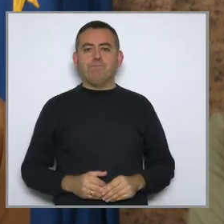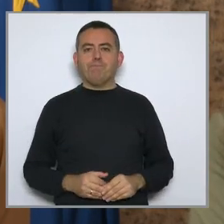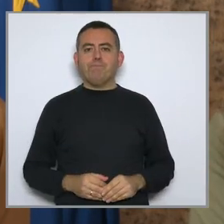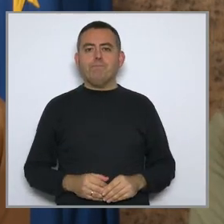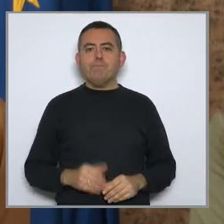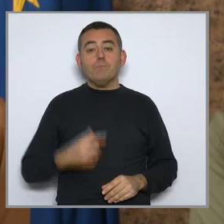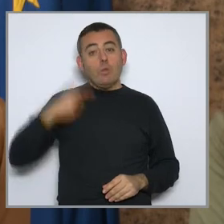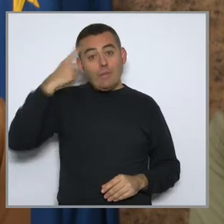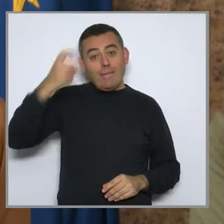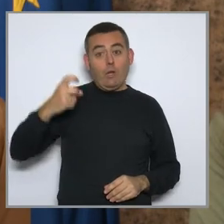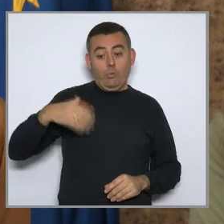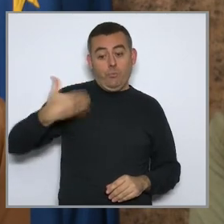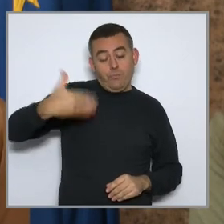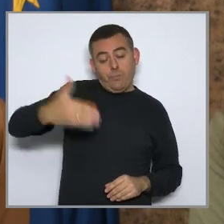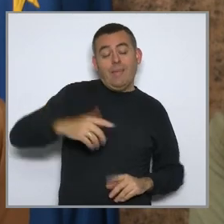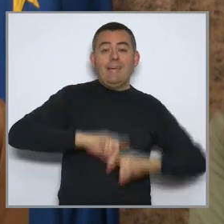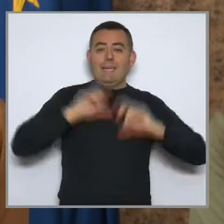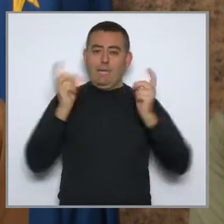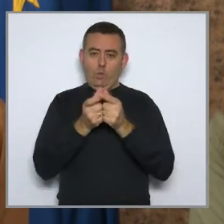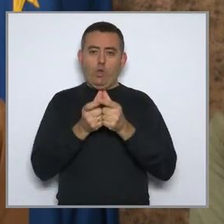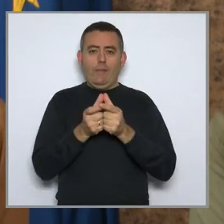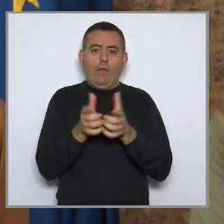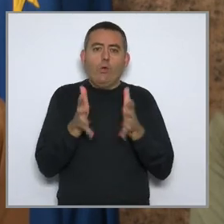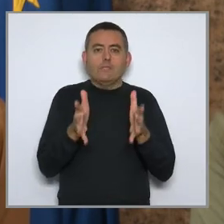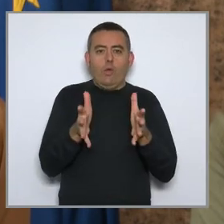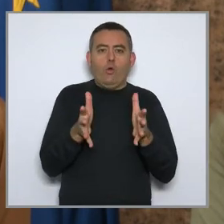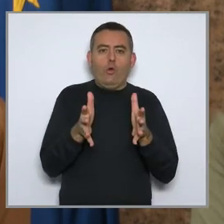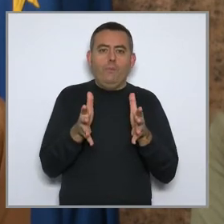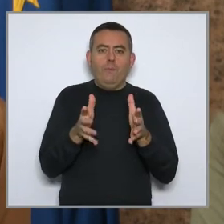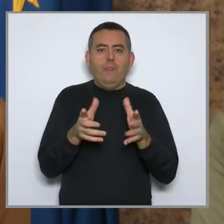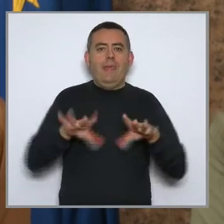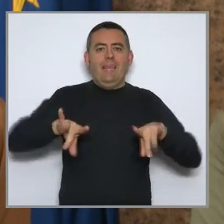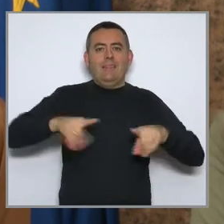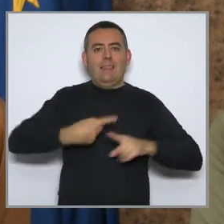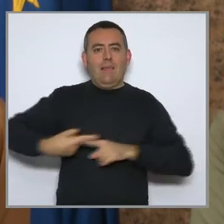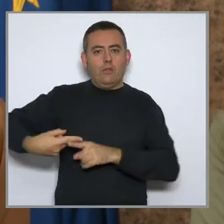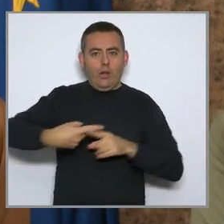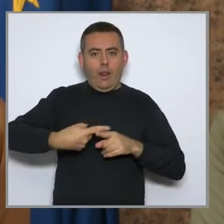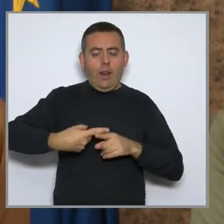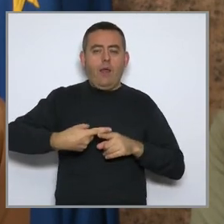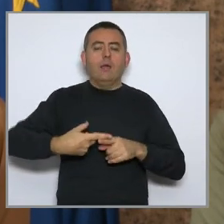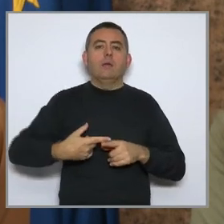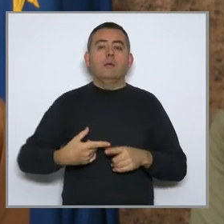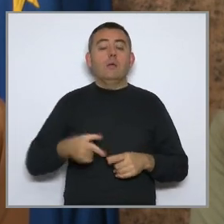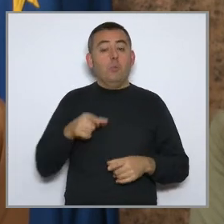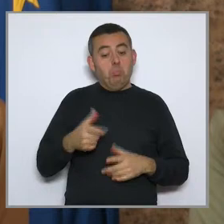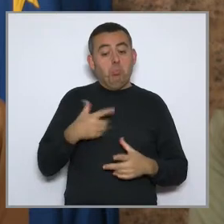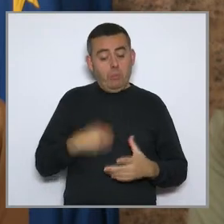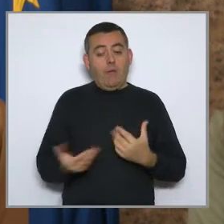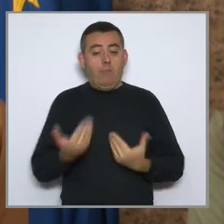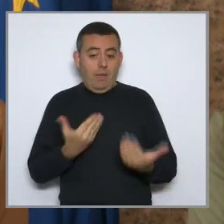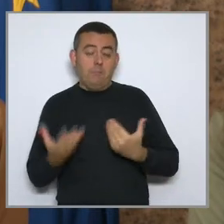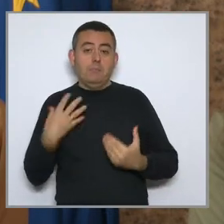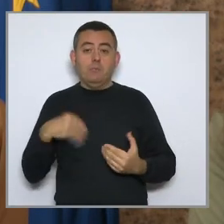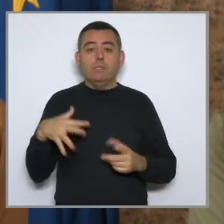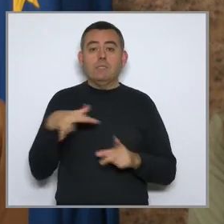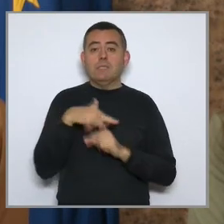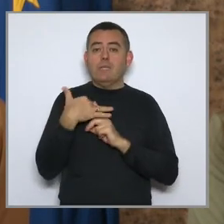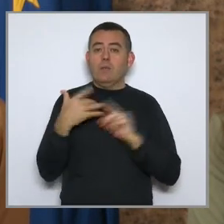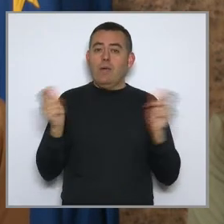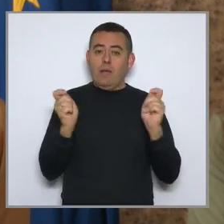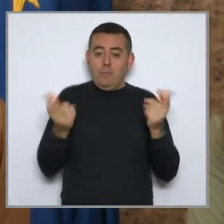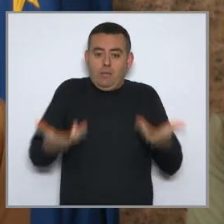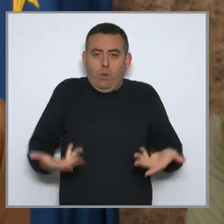pròxima reunió del Consell Interterritorial s'avalue la situació actual, se vegi també si l'estat d'alarma actual dona totes les respostes